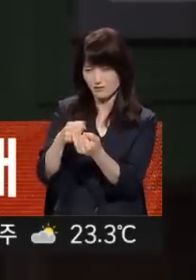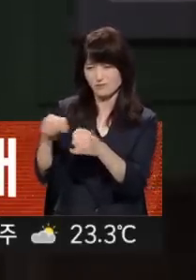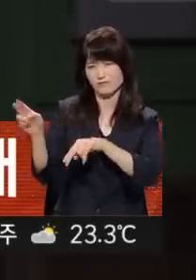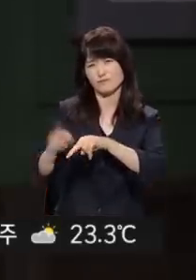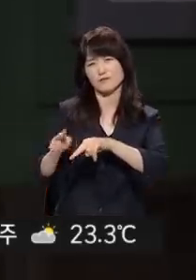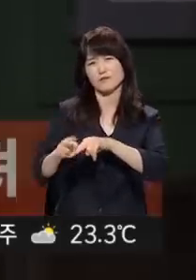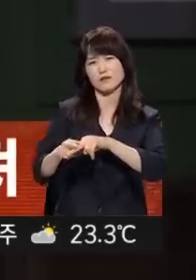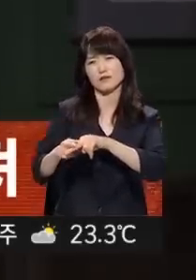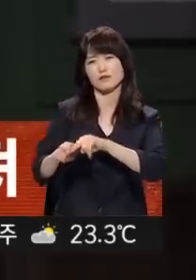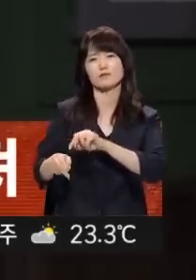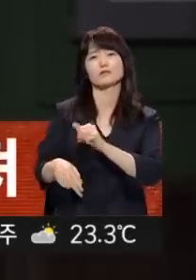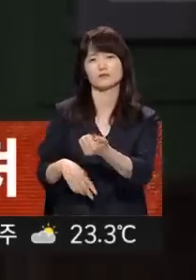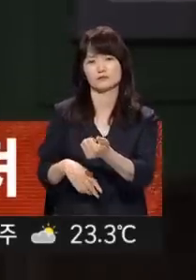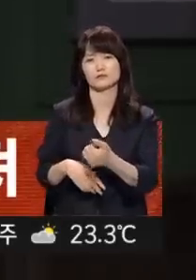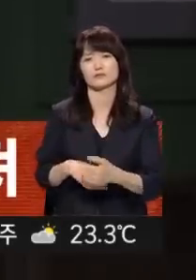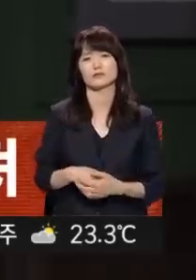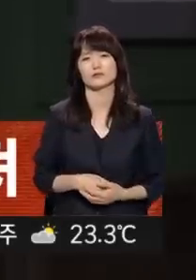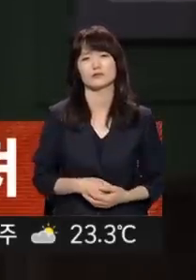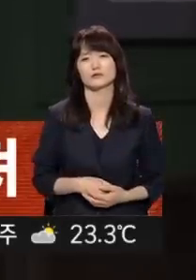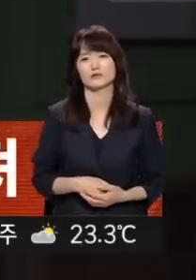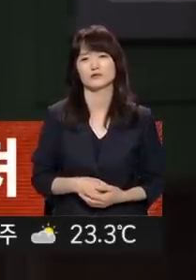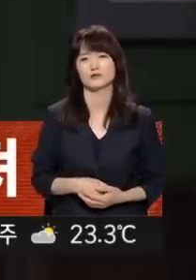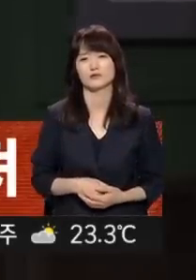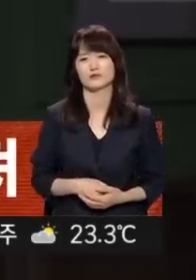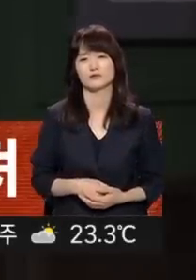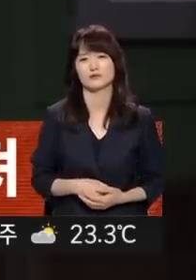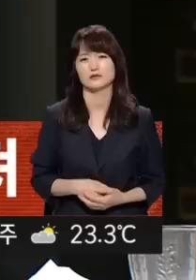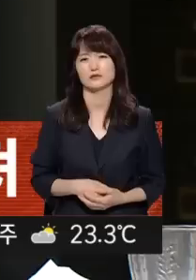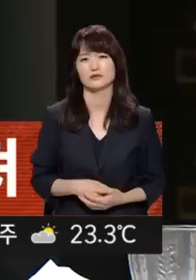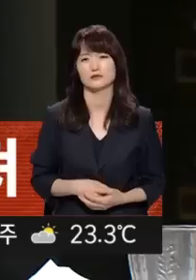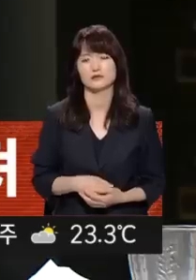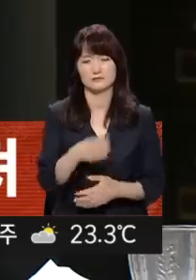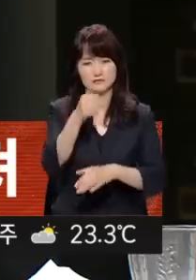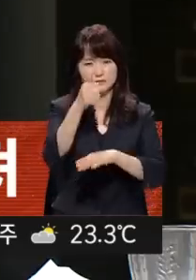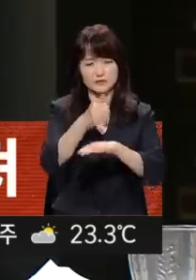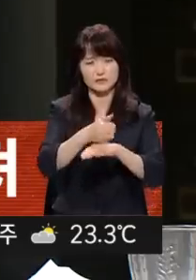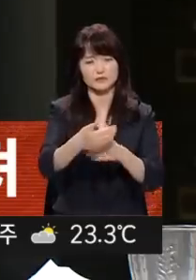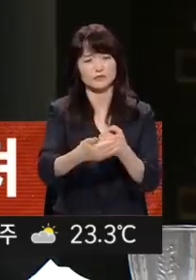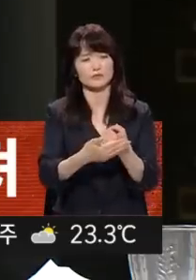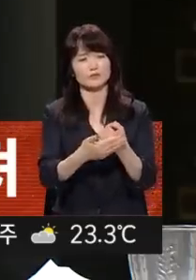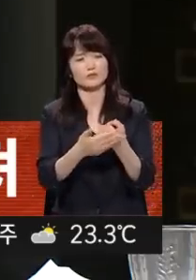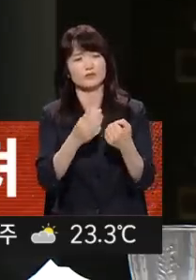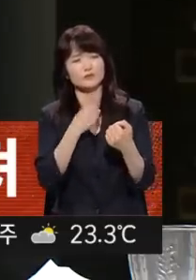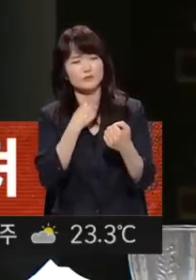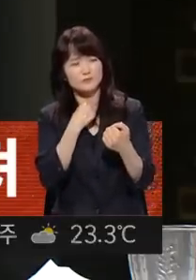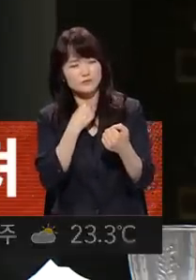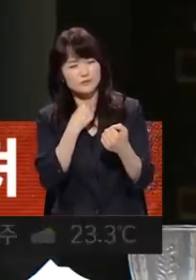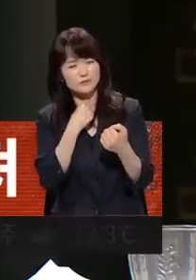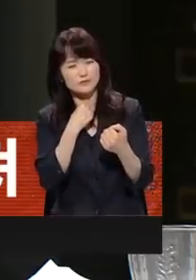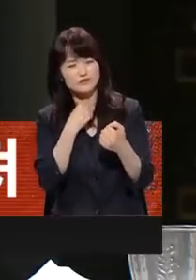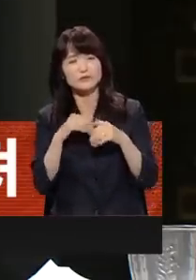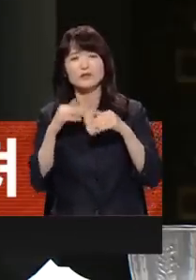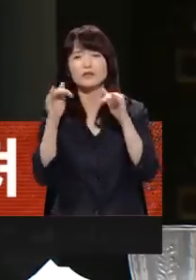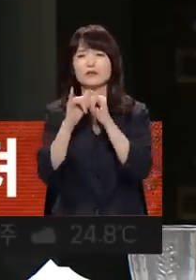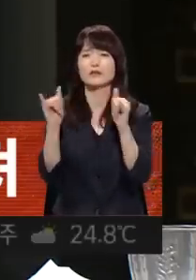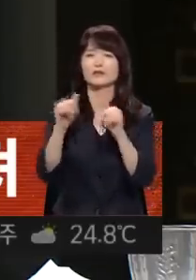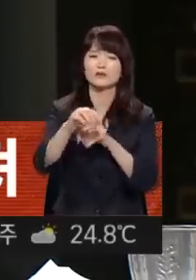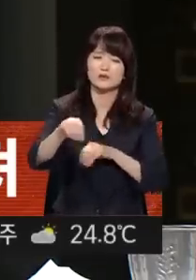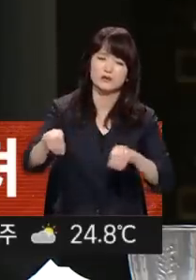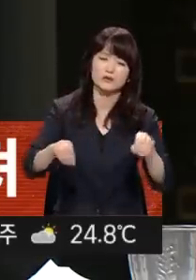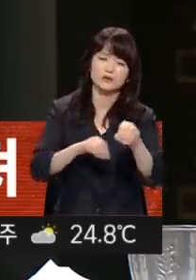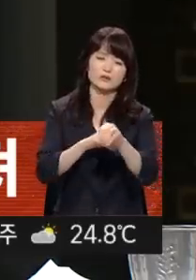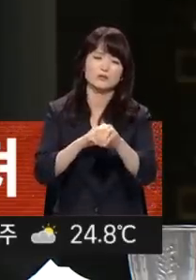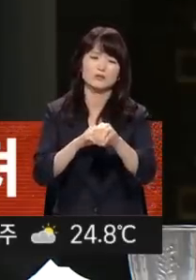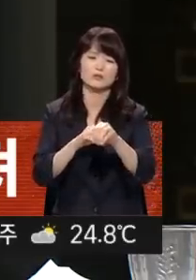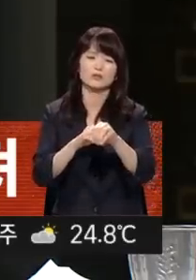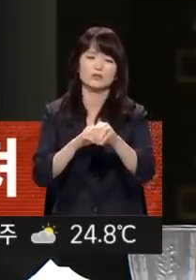하고 그러다가 아이가 숨지게 된 거였습니다 자 마지막 실오라기라도 잡고 싶은 심정에서 도움을 요청했던 어른들이 오히려 더